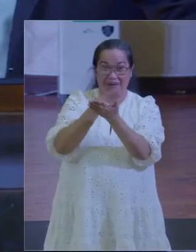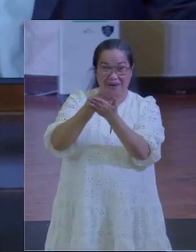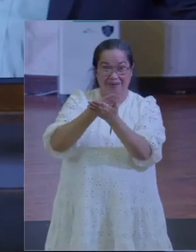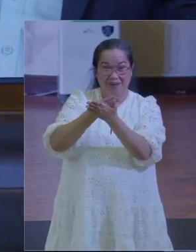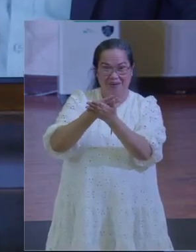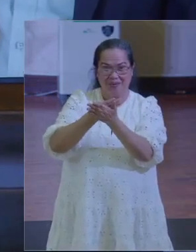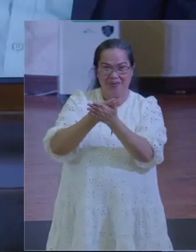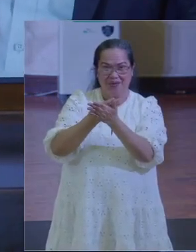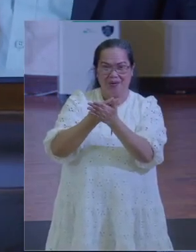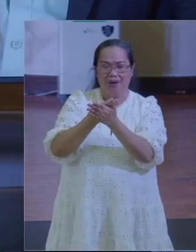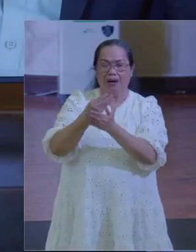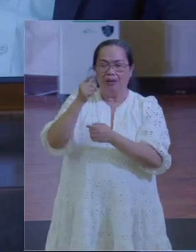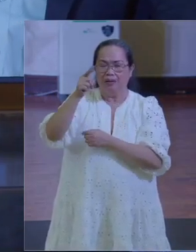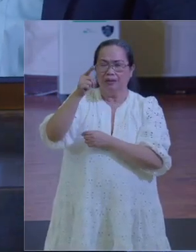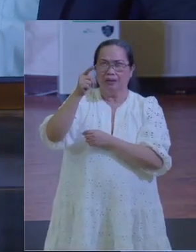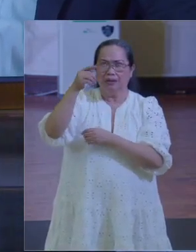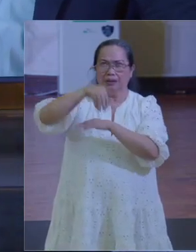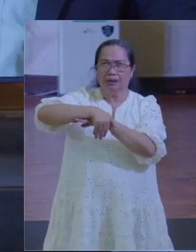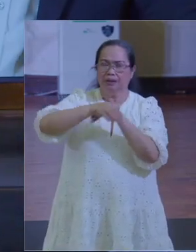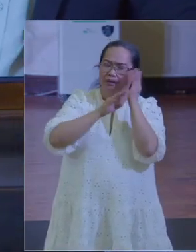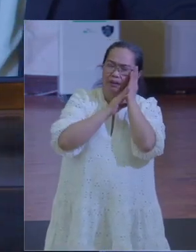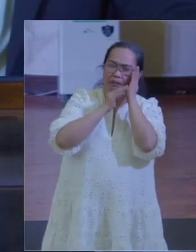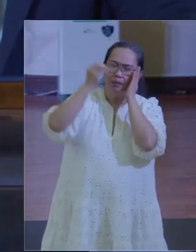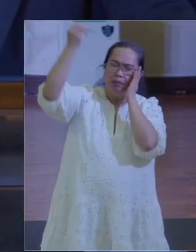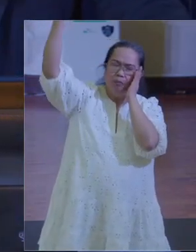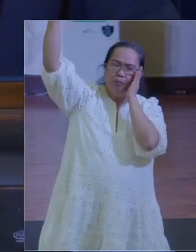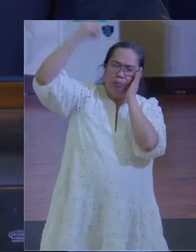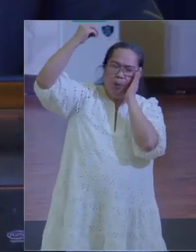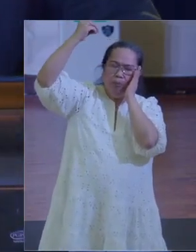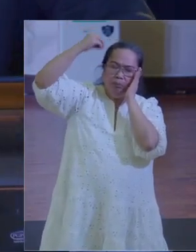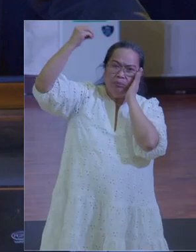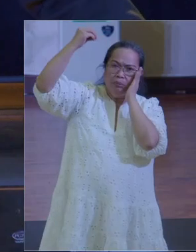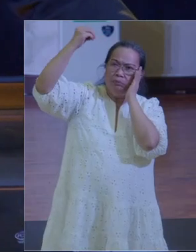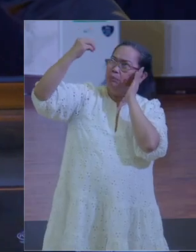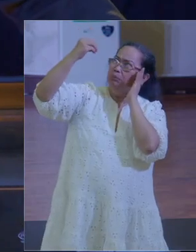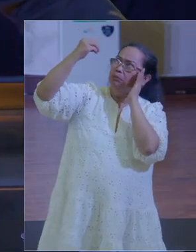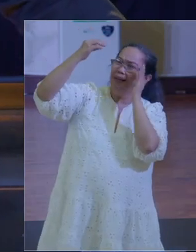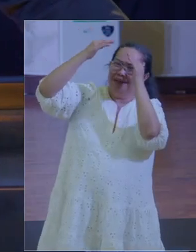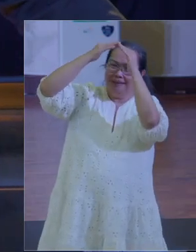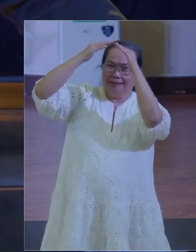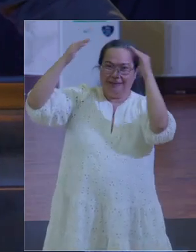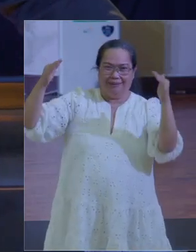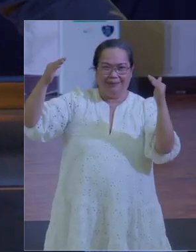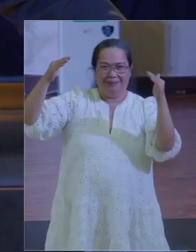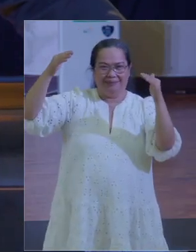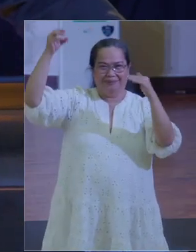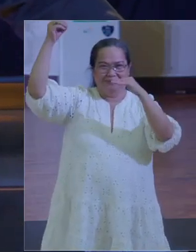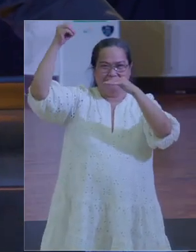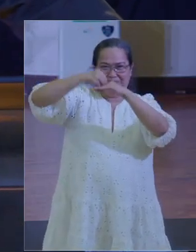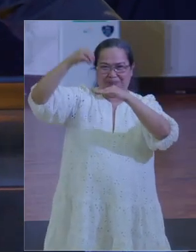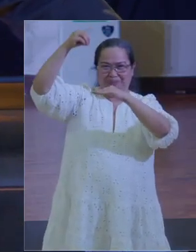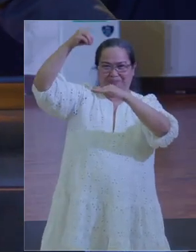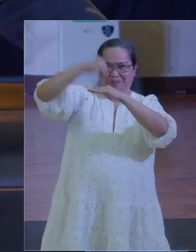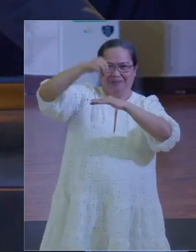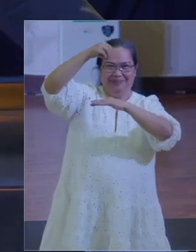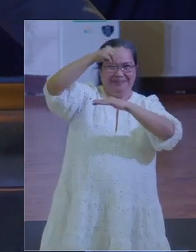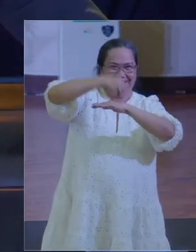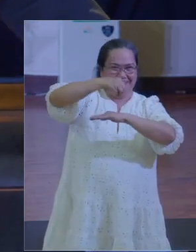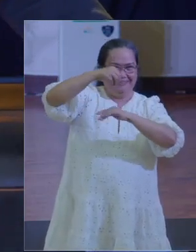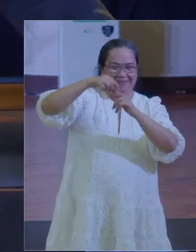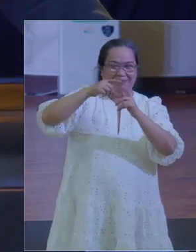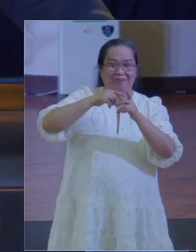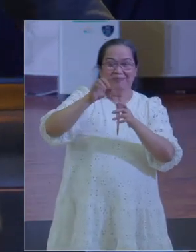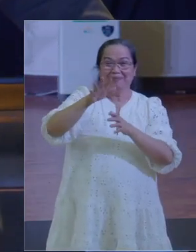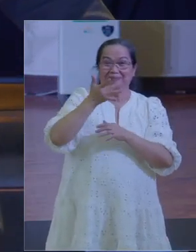kami na paggabi, bug, may nahulog doon sa bubong namin. Pero napakasarap kumuha ng bunga sa iyong